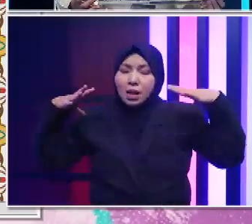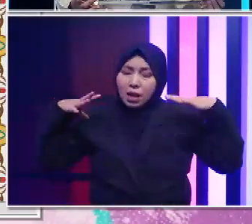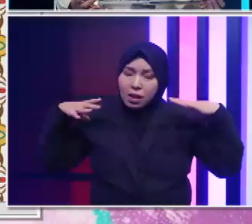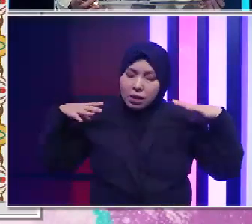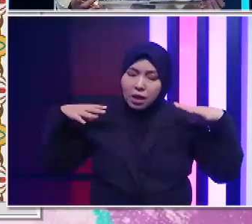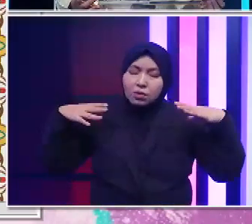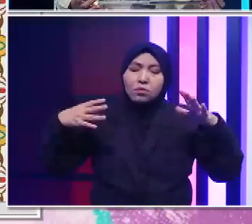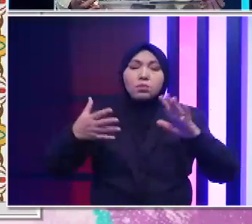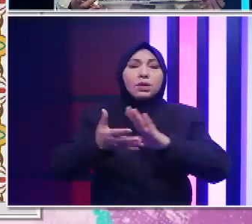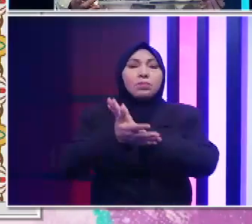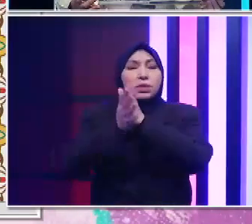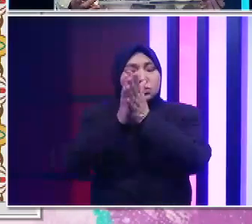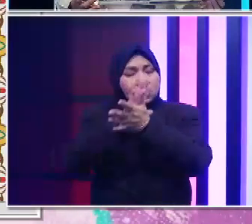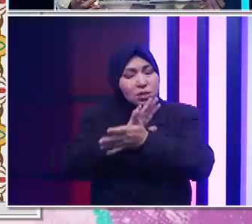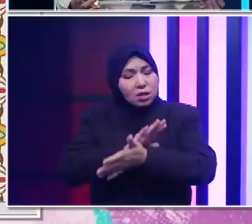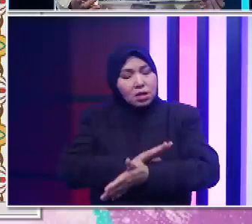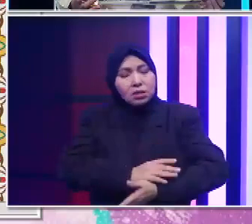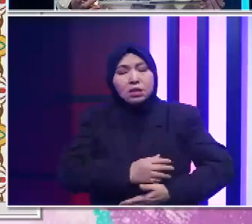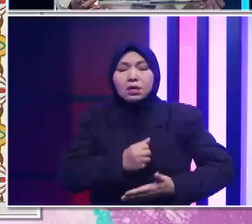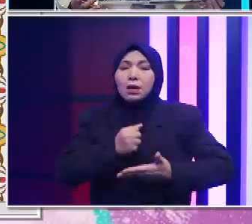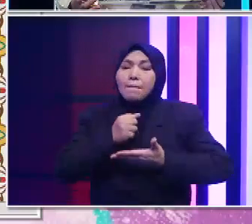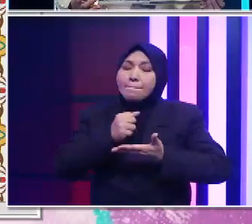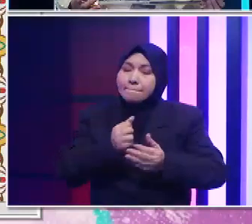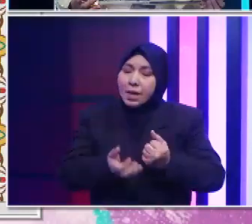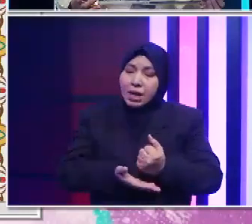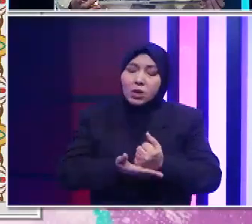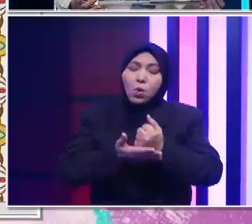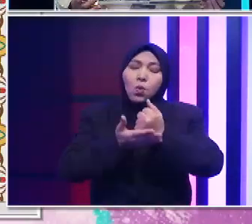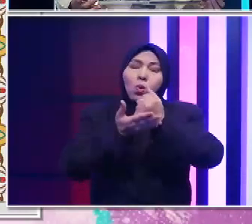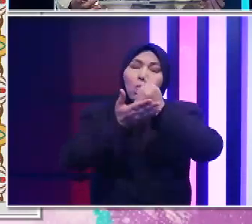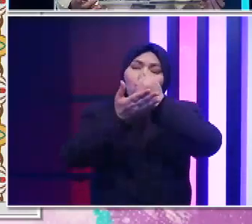like to Badboy